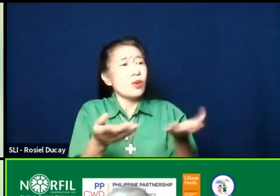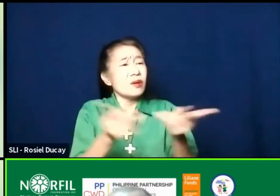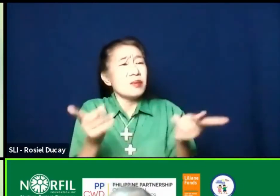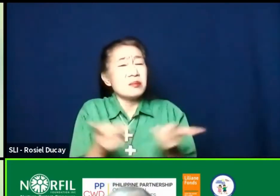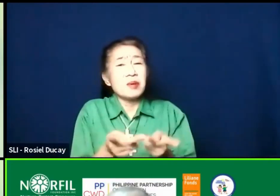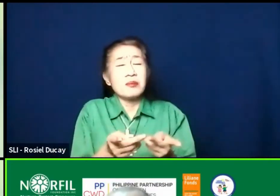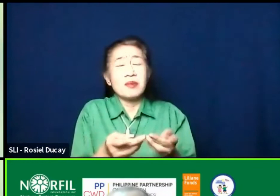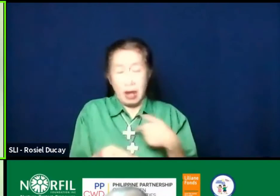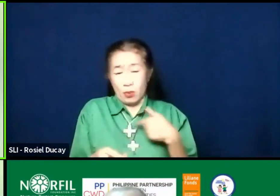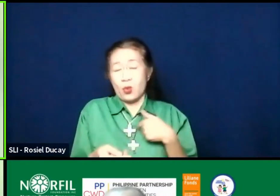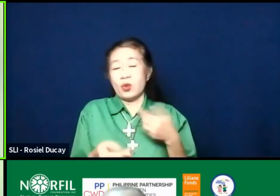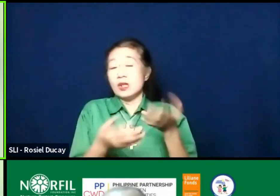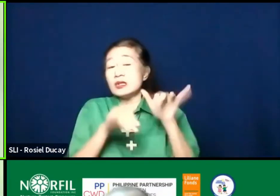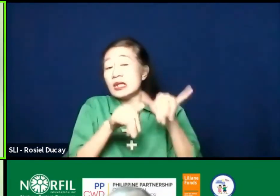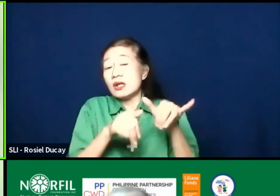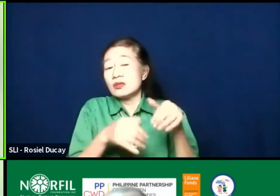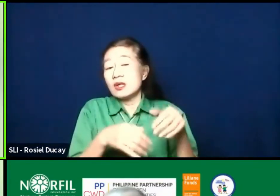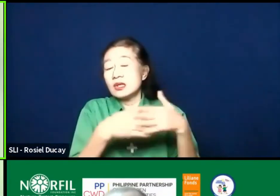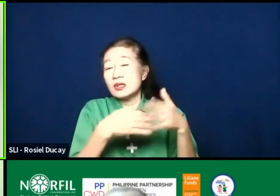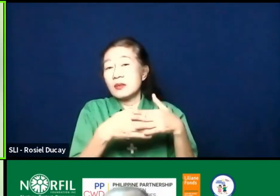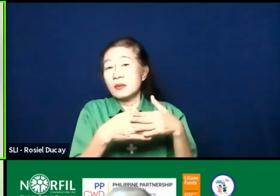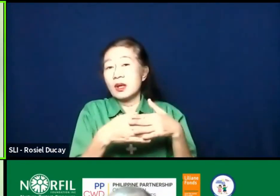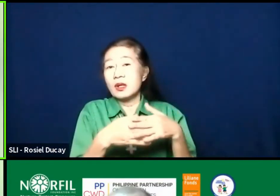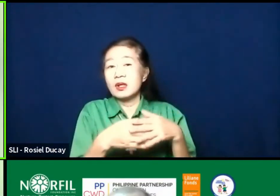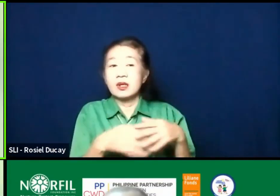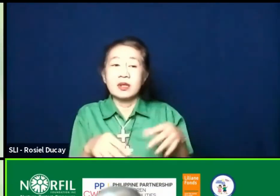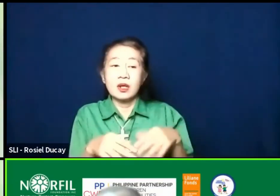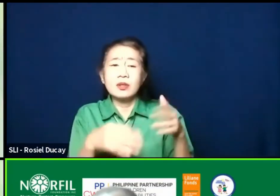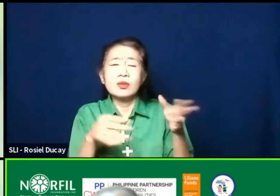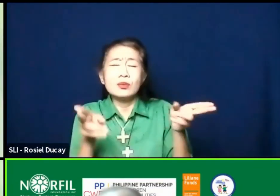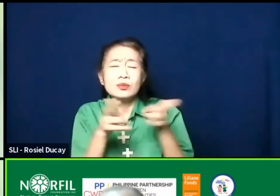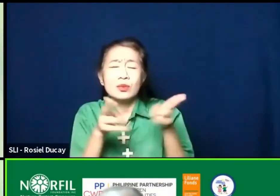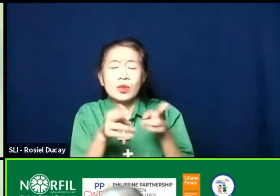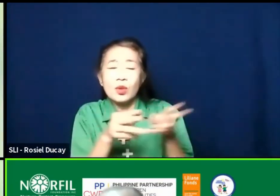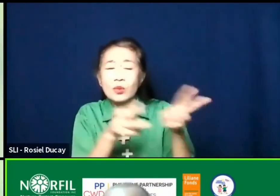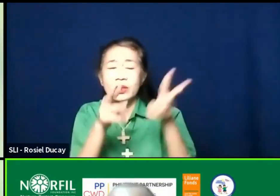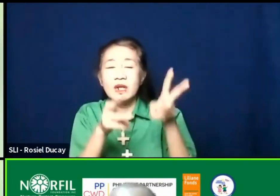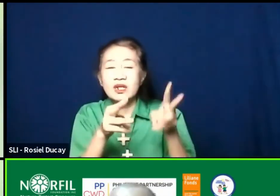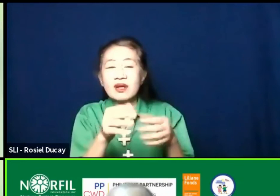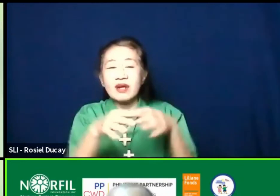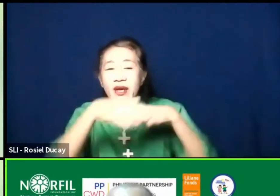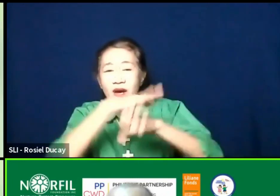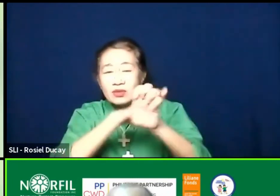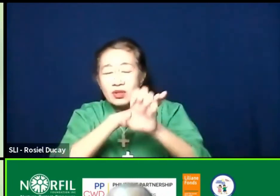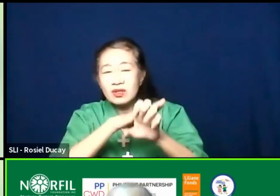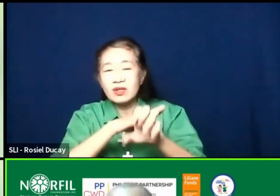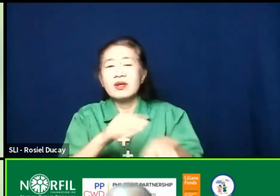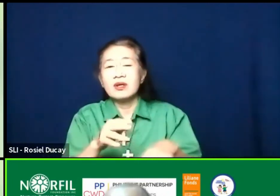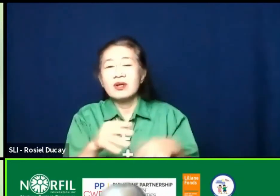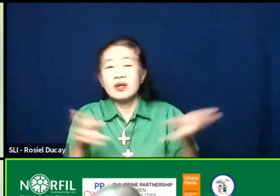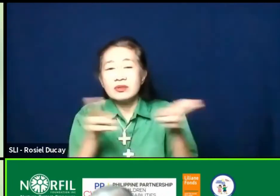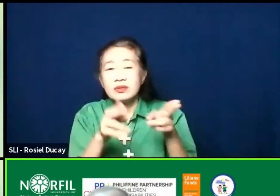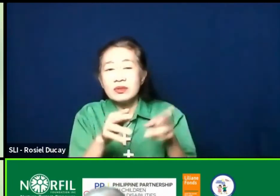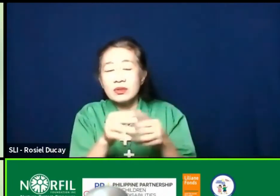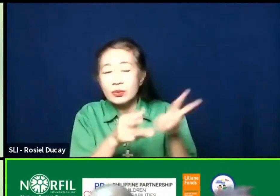malapit ako sa wall. Oo. Konting hakbang ko na lang alam ko exit na to. Konting hakbang na lang alam ko pabalik na ako ng kusina. Okay?